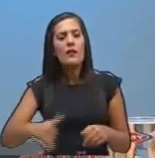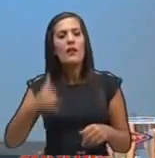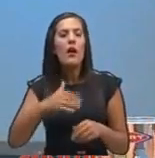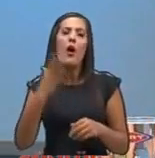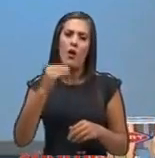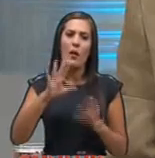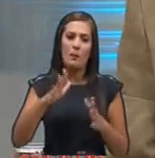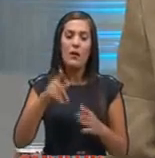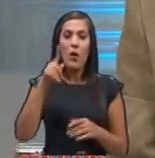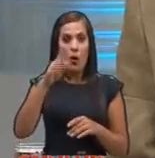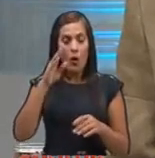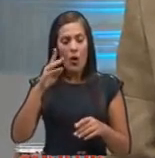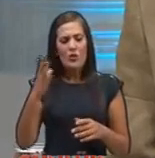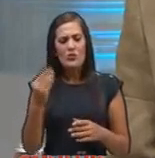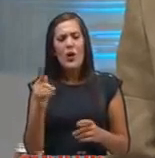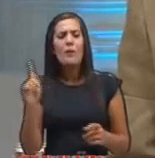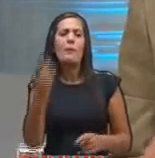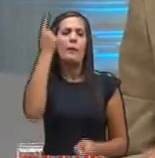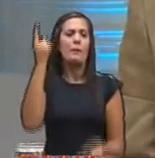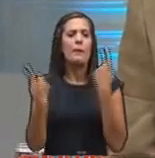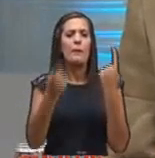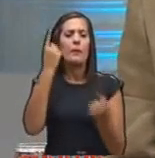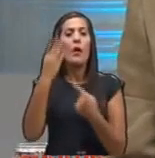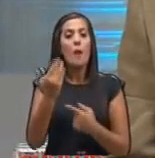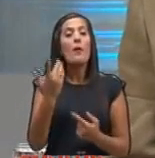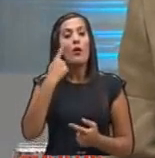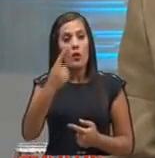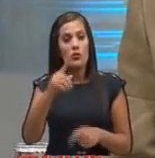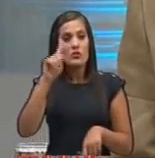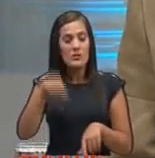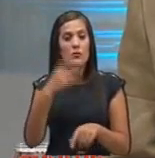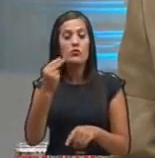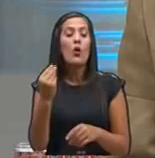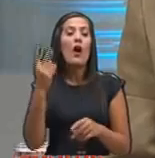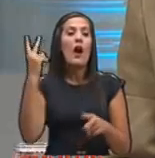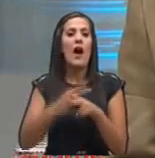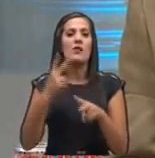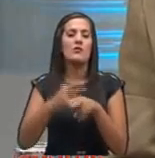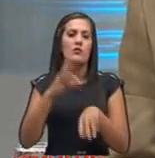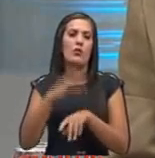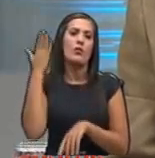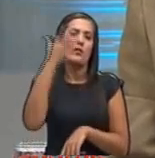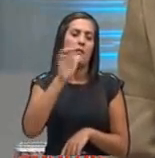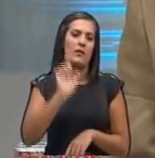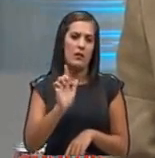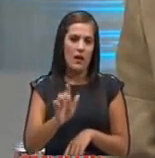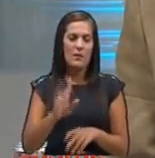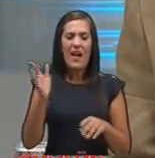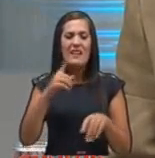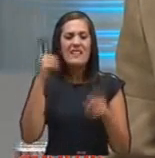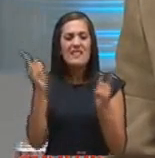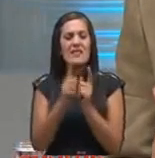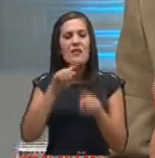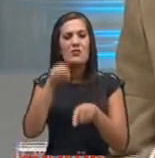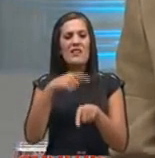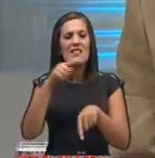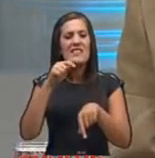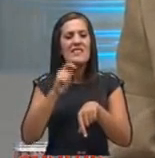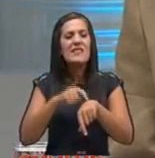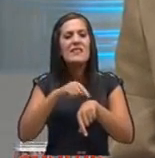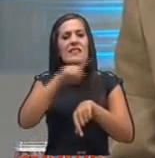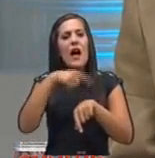yine vurguluyorum, bu çok nadir gördüğümüz ama görüldüğü takdirde çok acil bir durumdur. Ve mutlaka en kısa sürede, yani